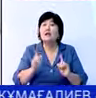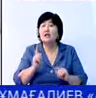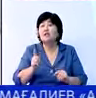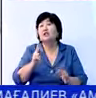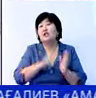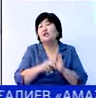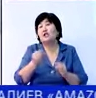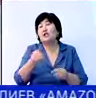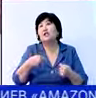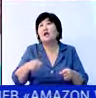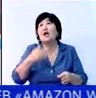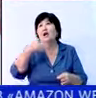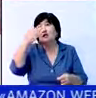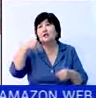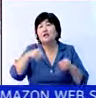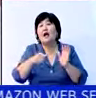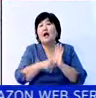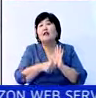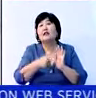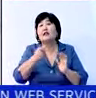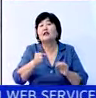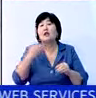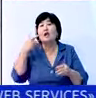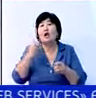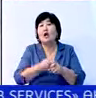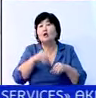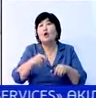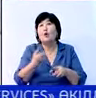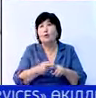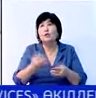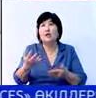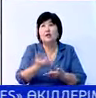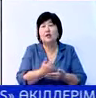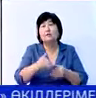ұсынды. Жазда еккен бір 6 гектар картошка егіп едім. Осының айтып жемісін